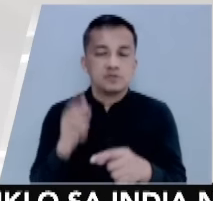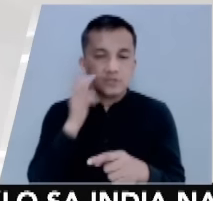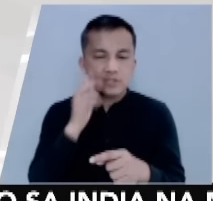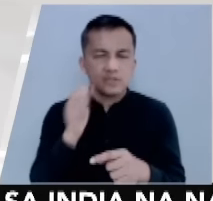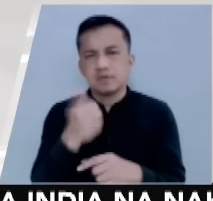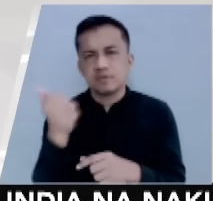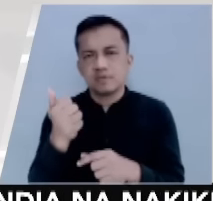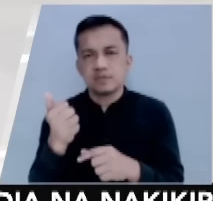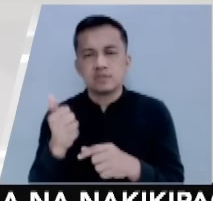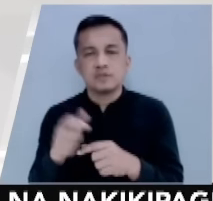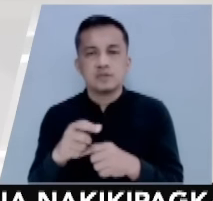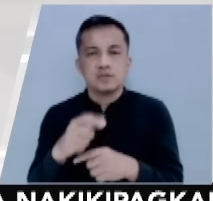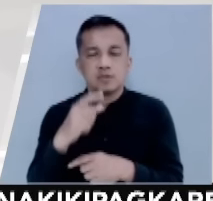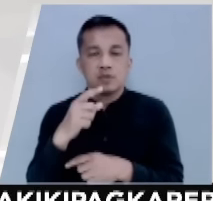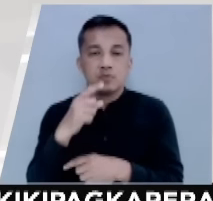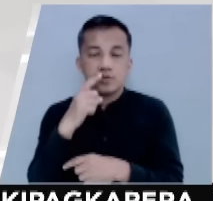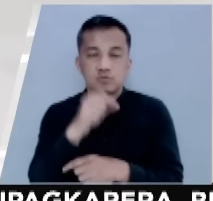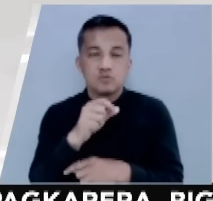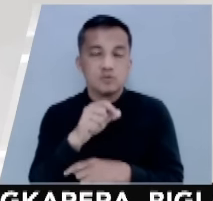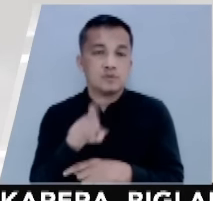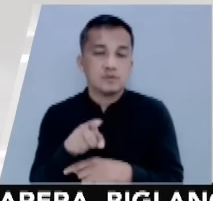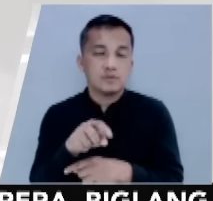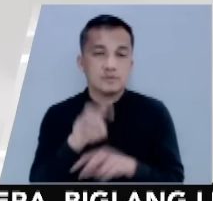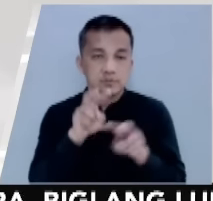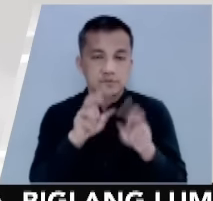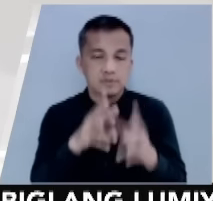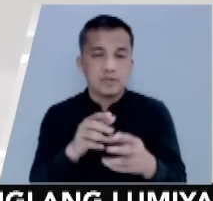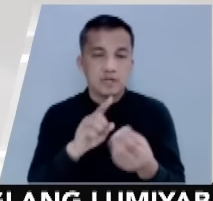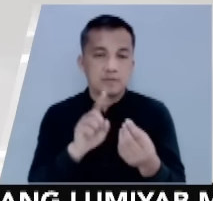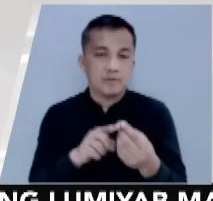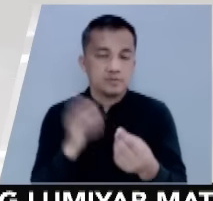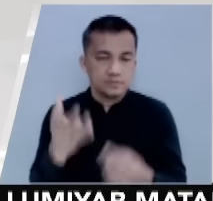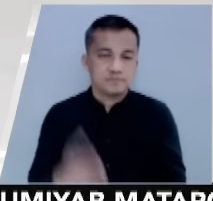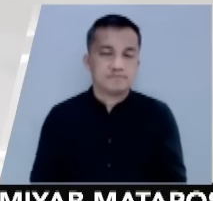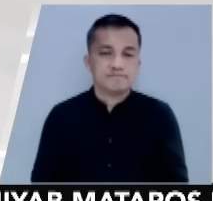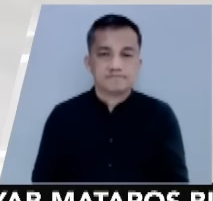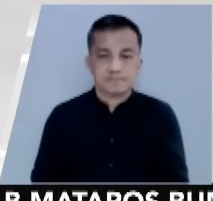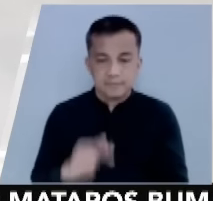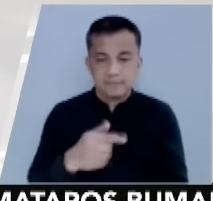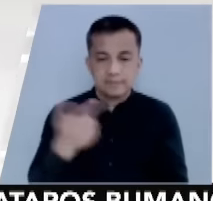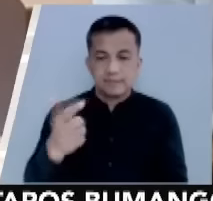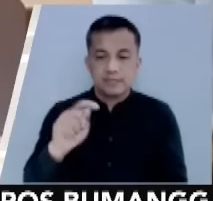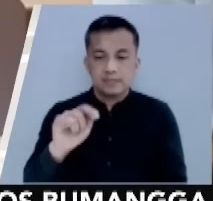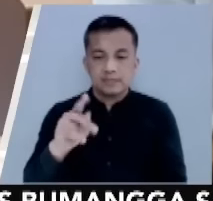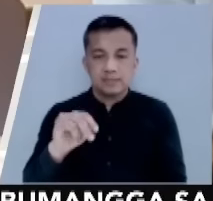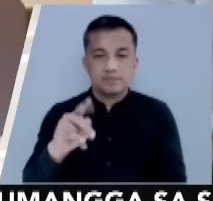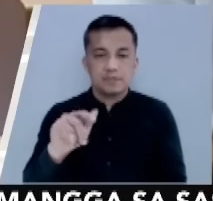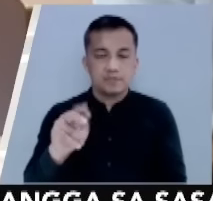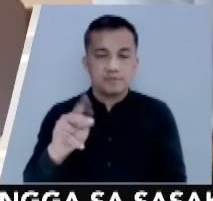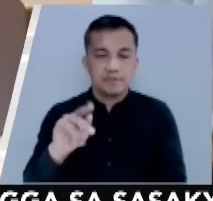testigong magsasalita ukol dito. Nakatuto si Tina Panganiban Perez.